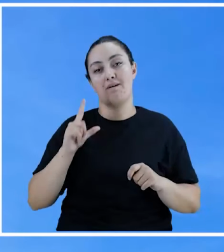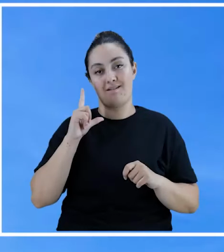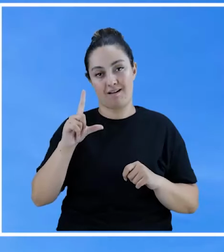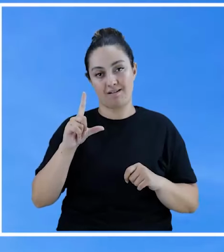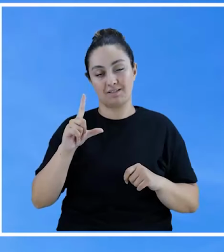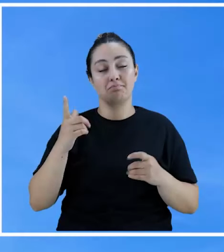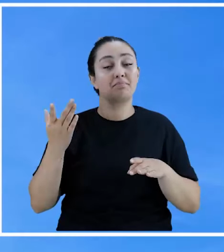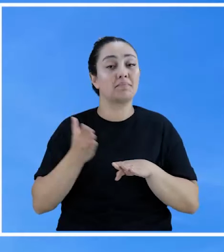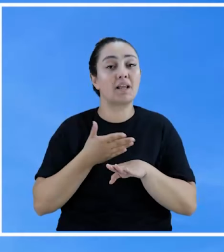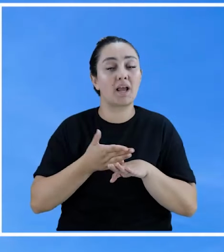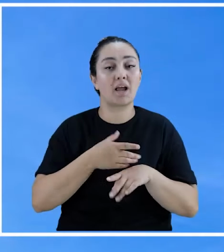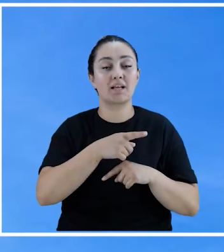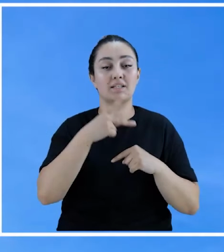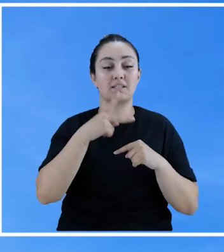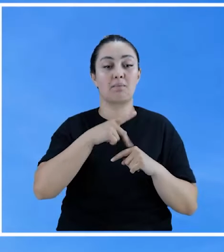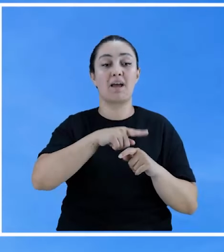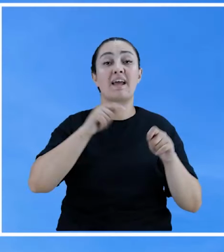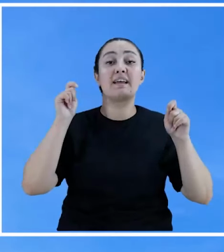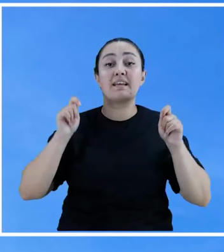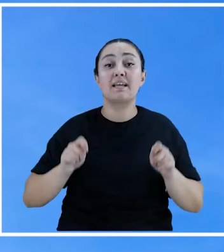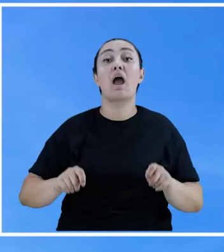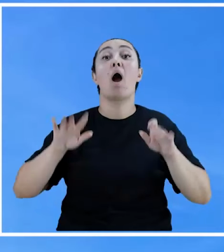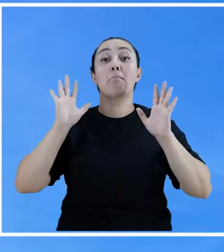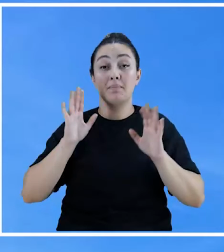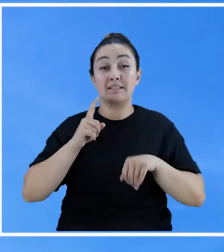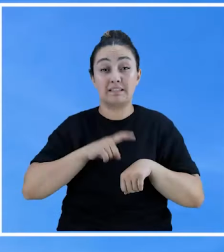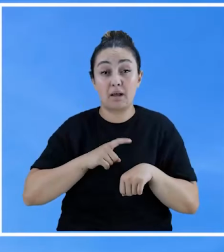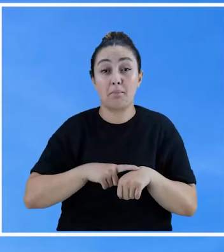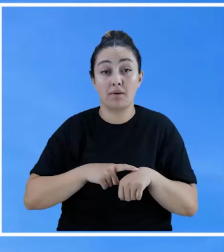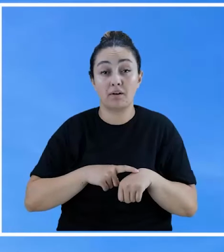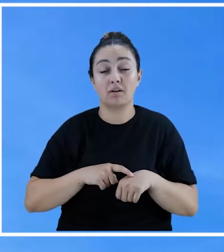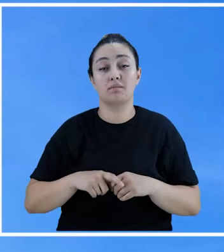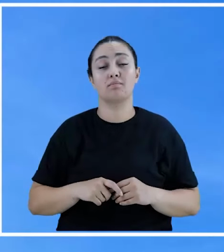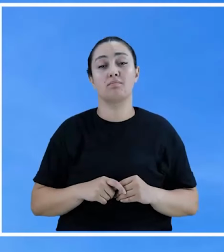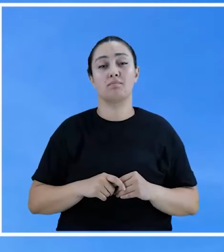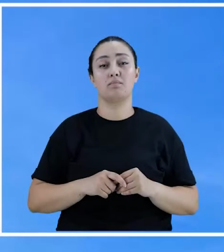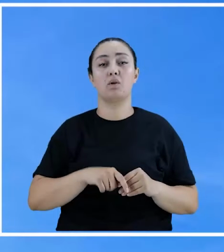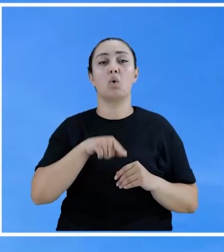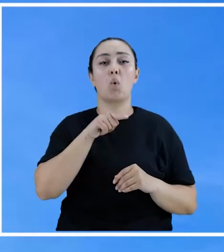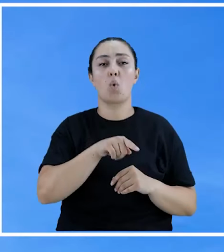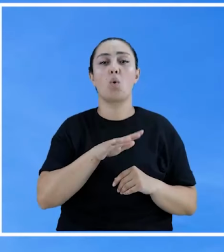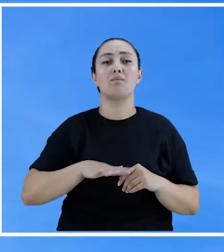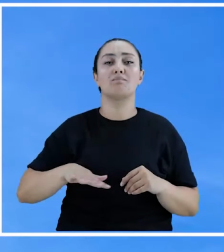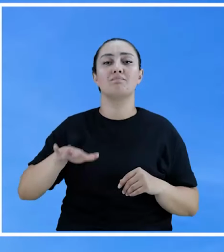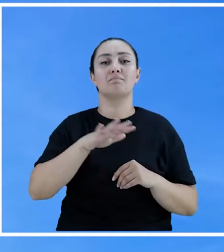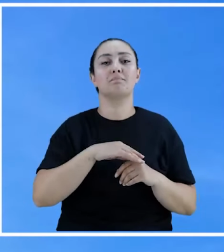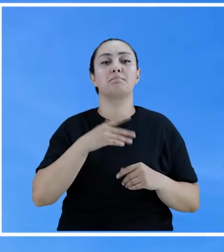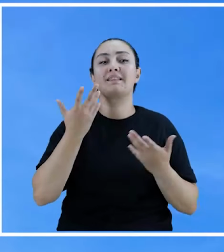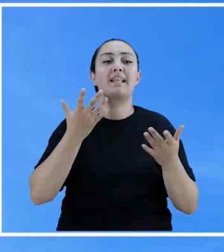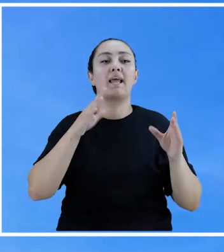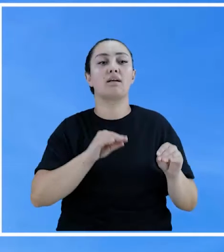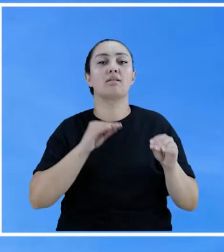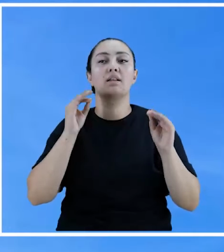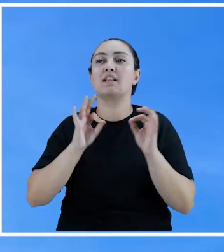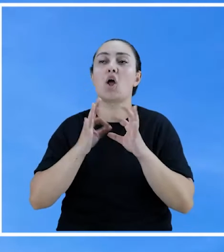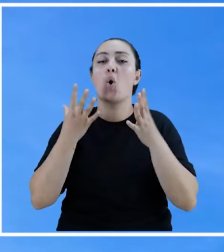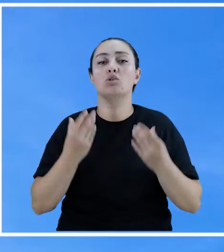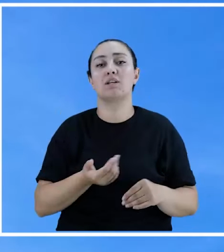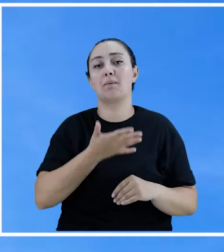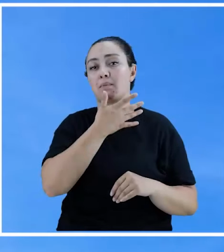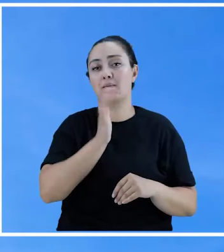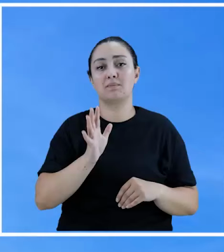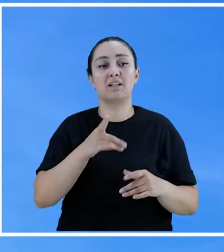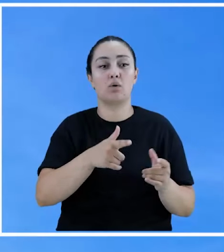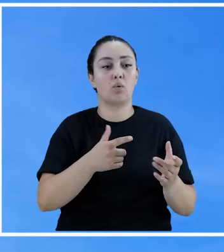yapmalıyız aslında. Çünkü zemin etüdü yapılmadığı takdirde o taşıtacağınız yükü kime taşıtacağınızı